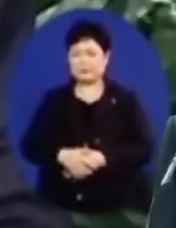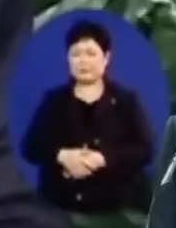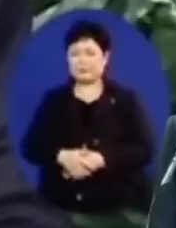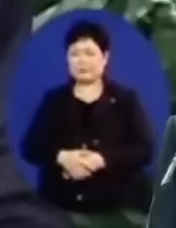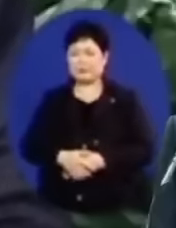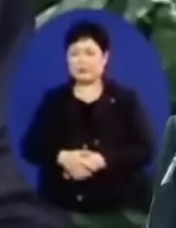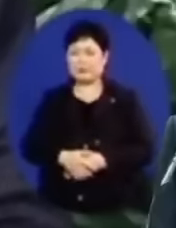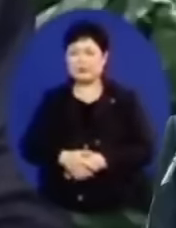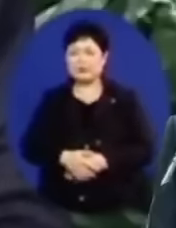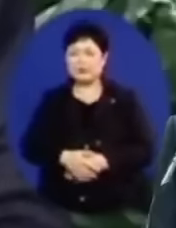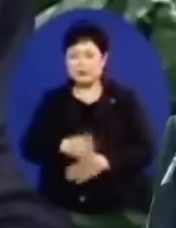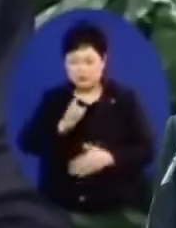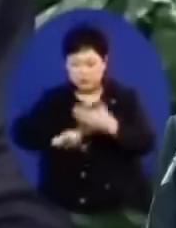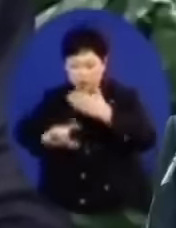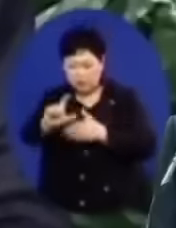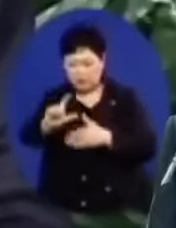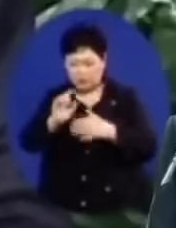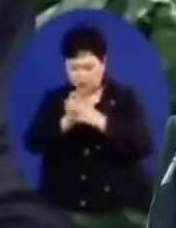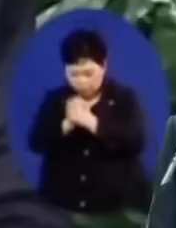철야도 나가고